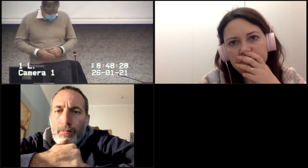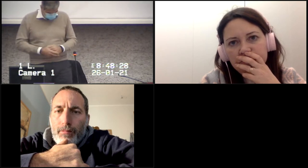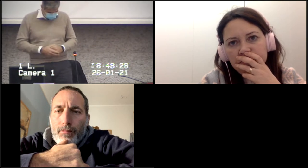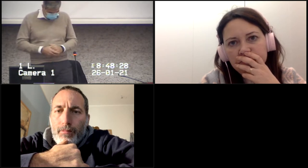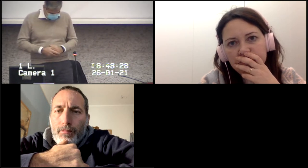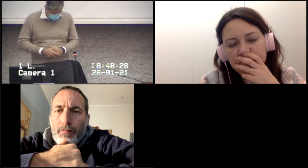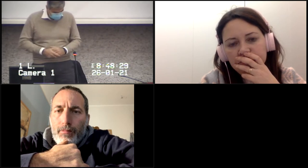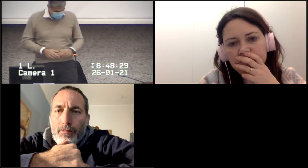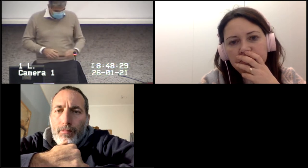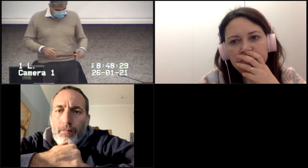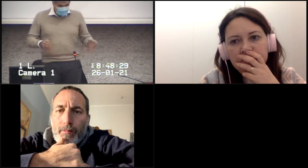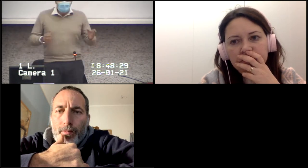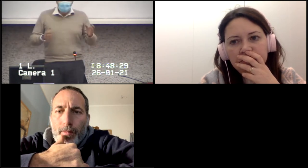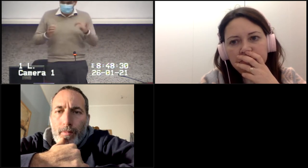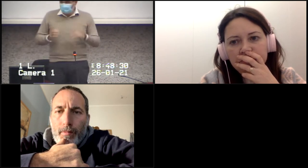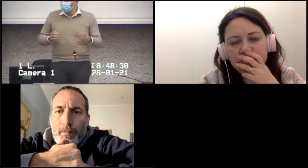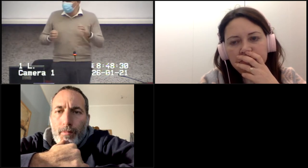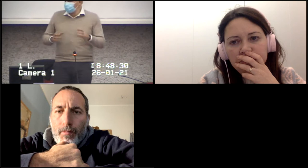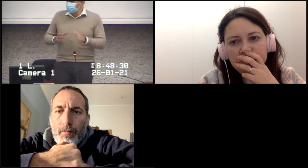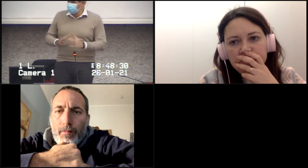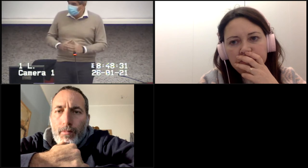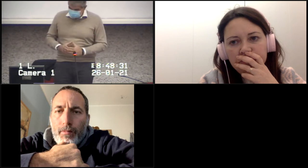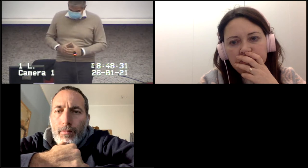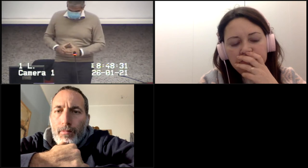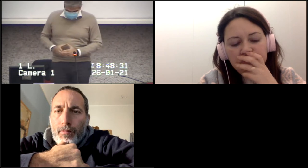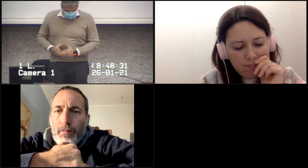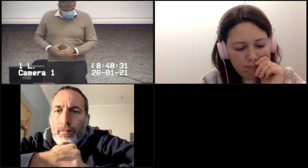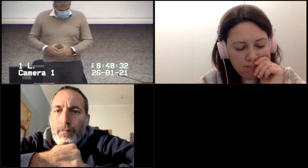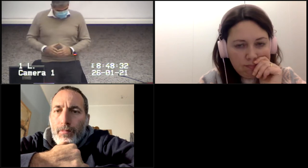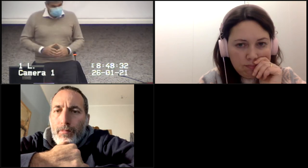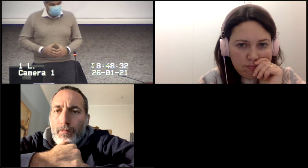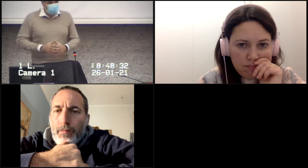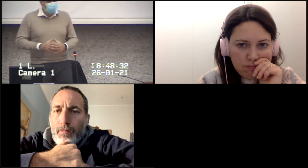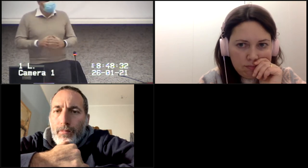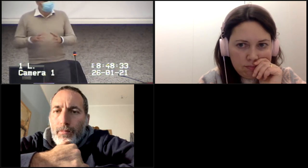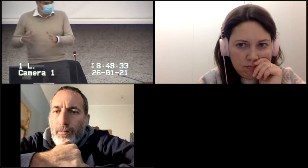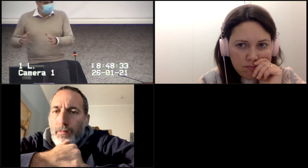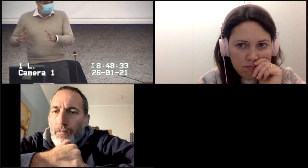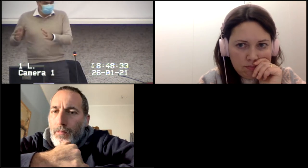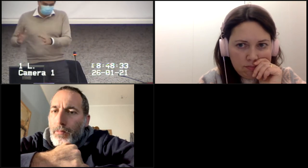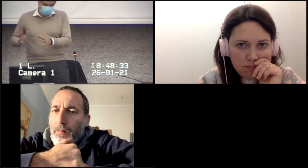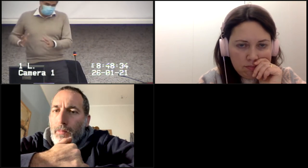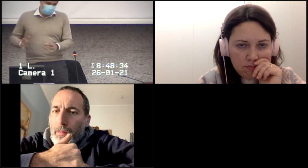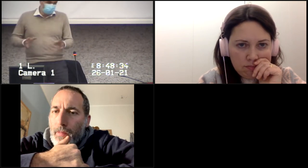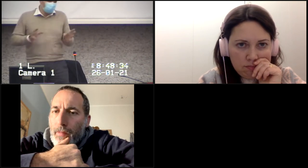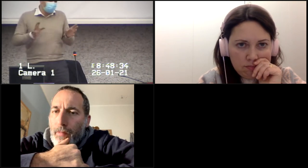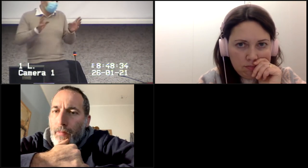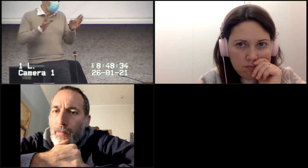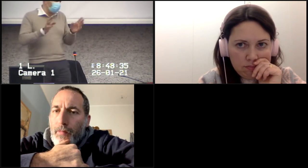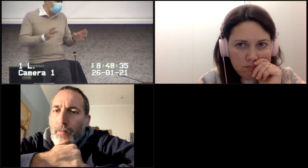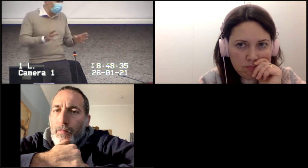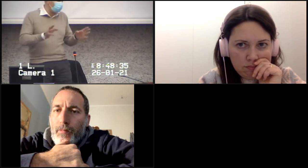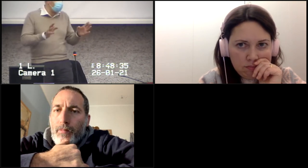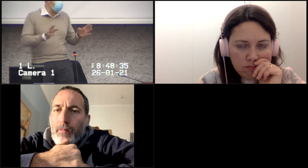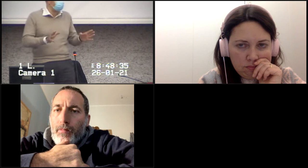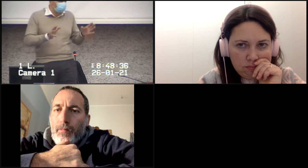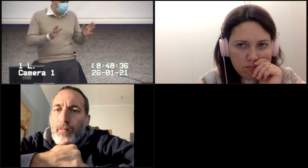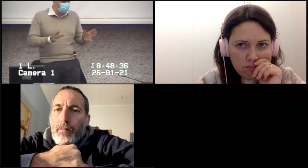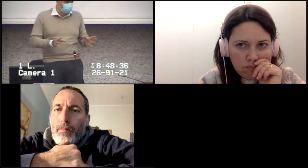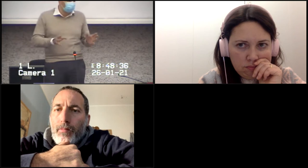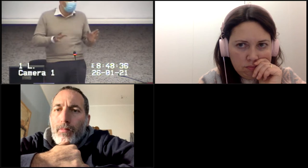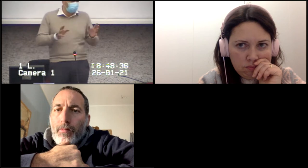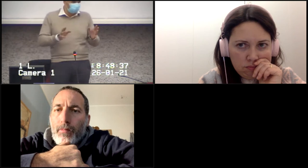demolizione dell'edificio. Prendendo le mosse da questa posizione già assunta dall'amministrazione di governo e